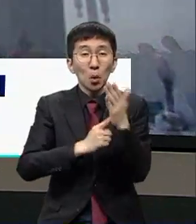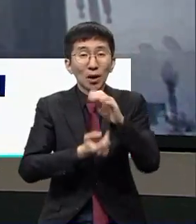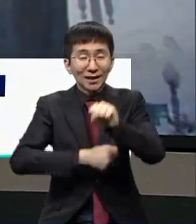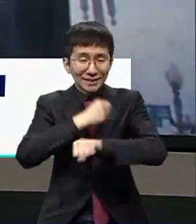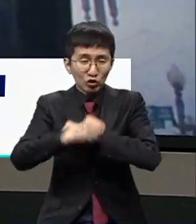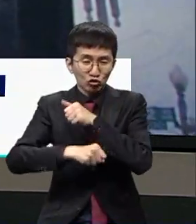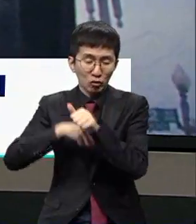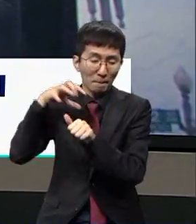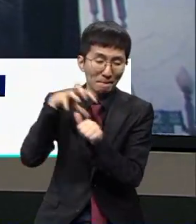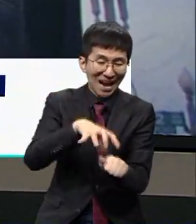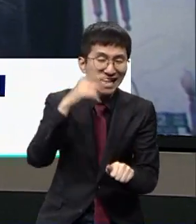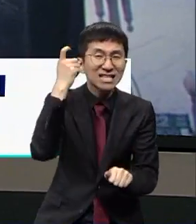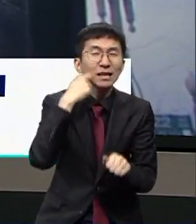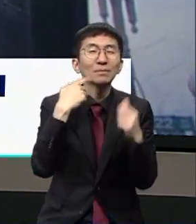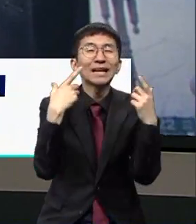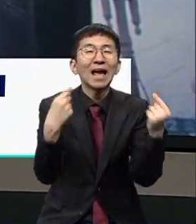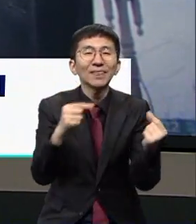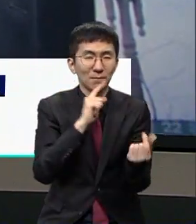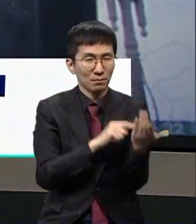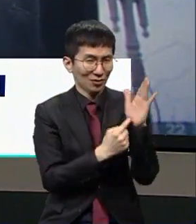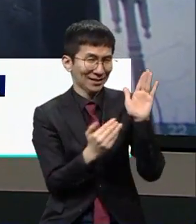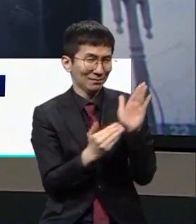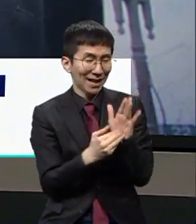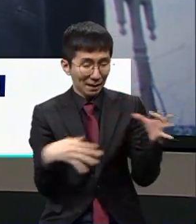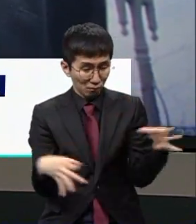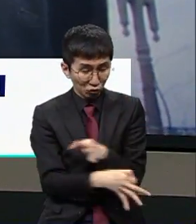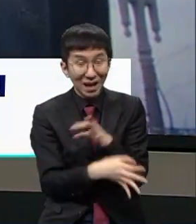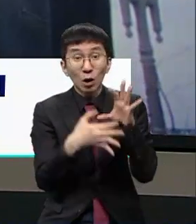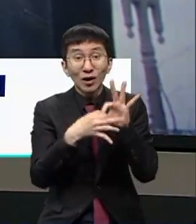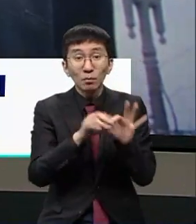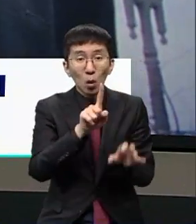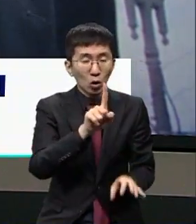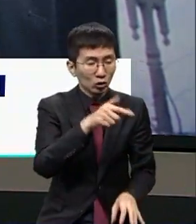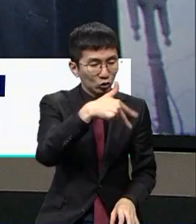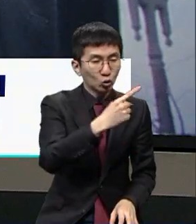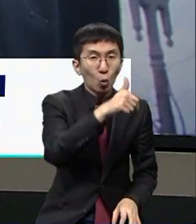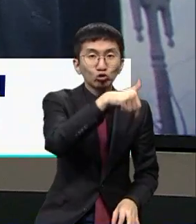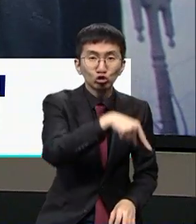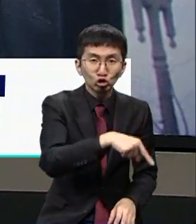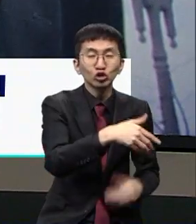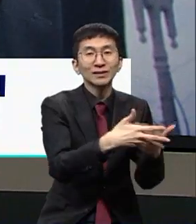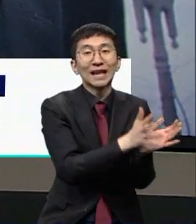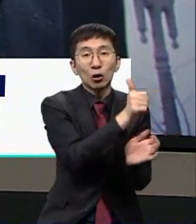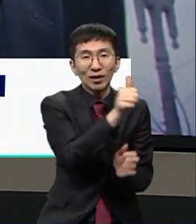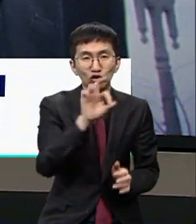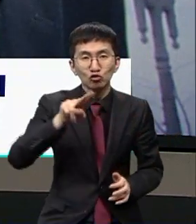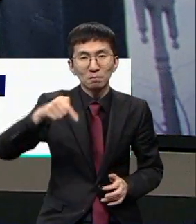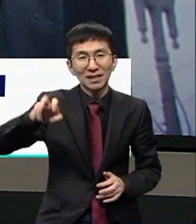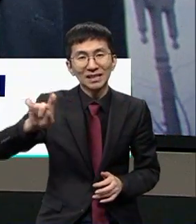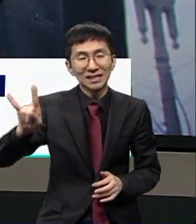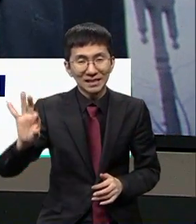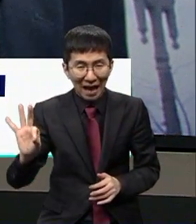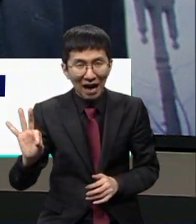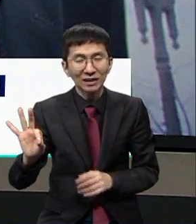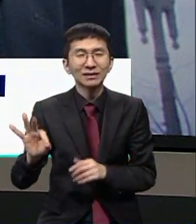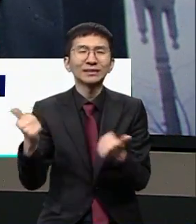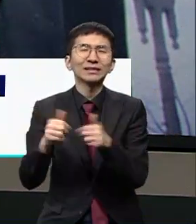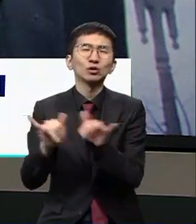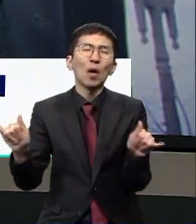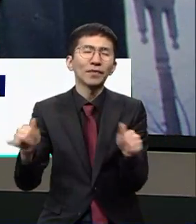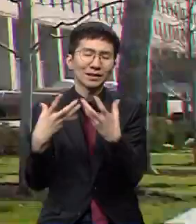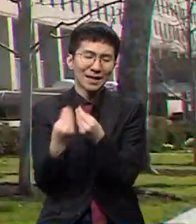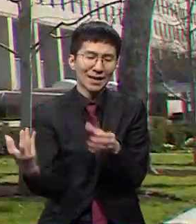확인됐습니다. 부패 관련으로는 조국 전 장관과 윤미향 의원 사례를 담았습니다. 곽상은 기자입니다.